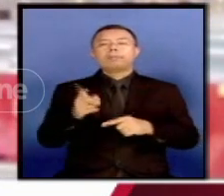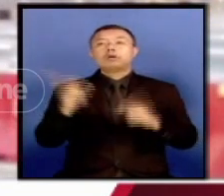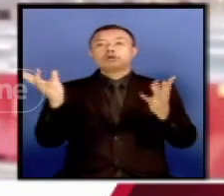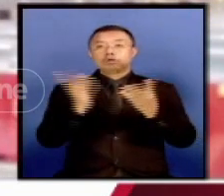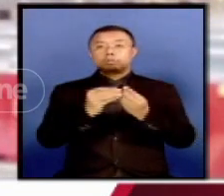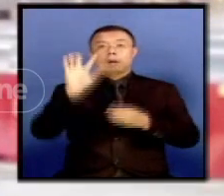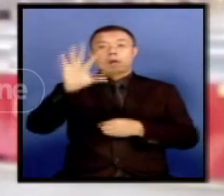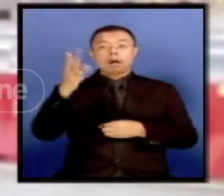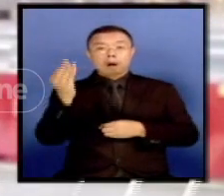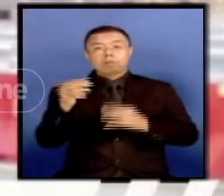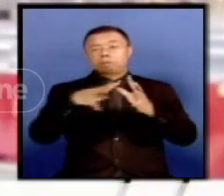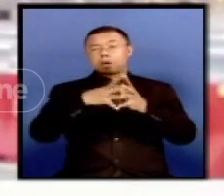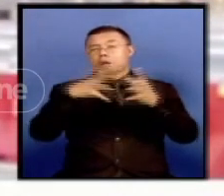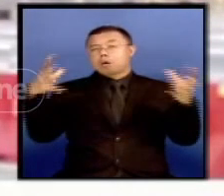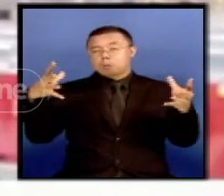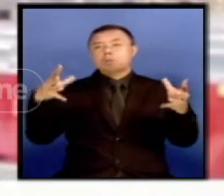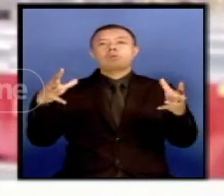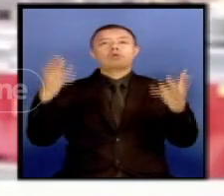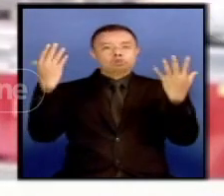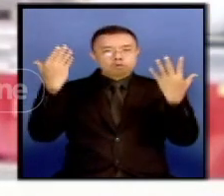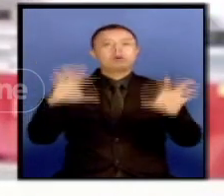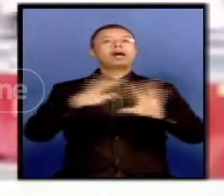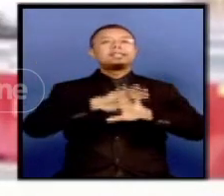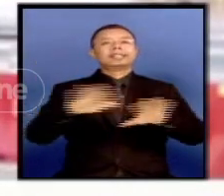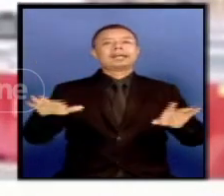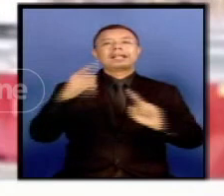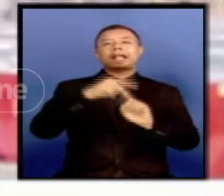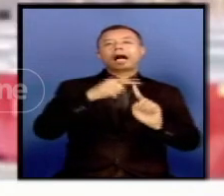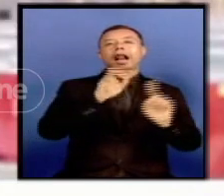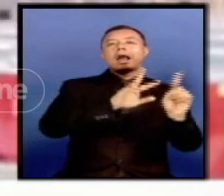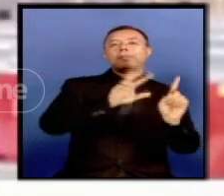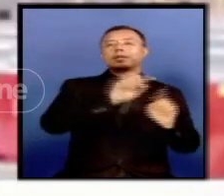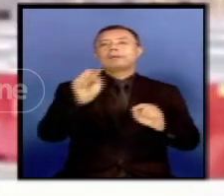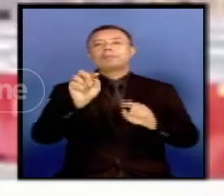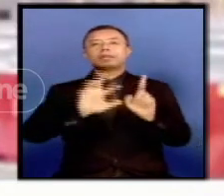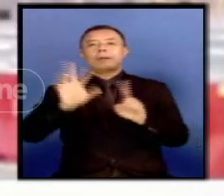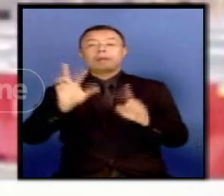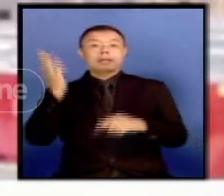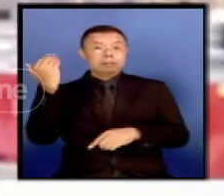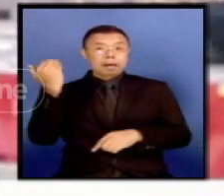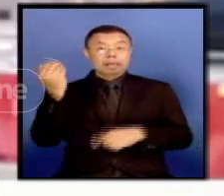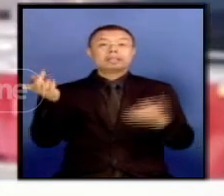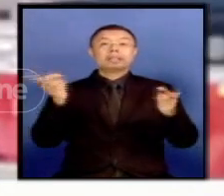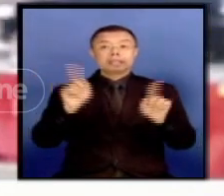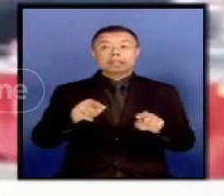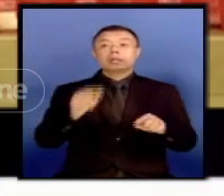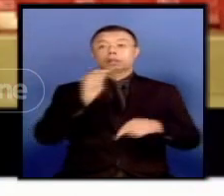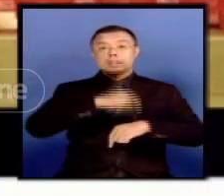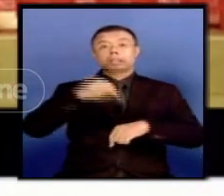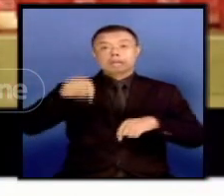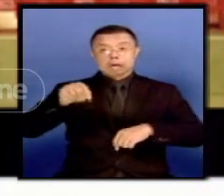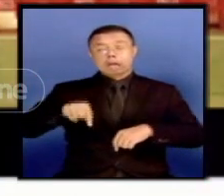arus mudik sudah berlangsung tanggal 18 sampai 19 kemarin. Jadi untuk saat